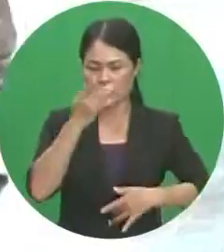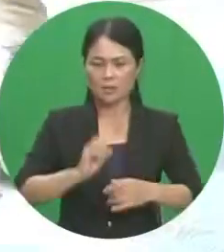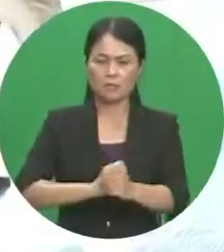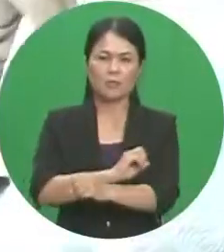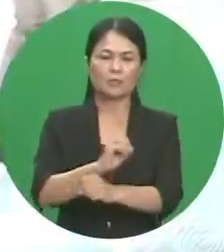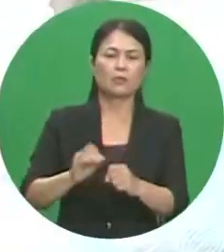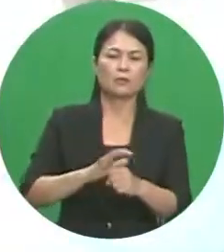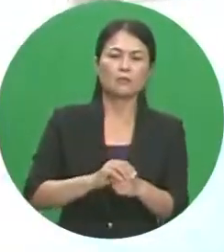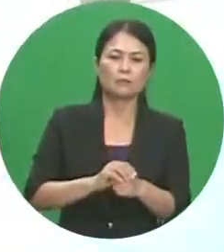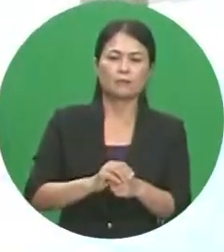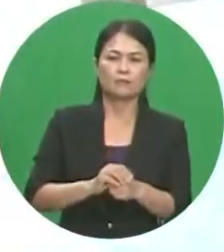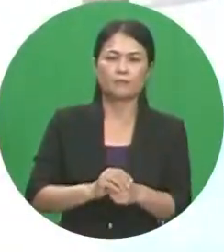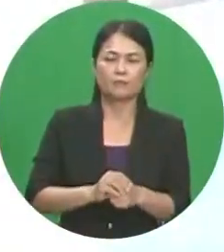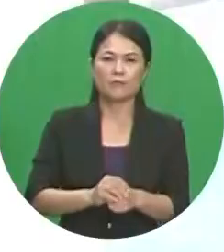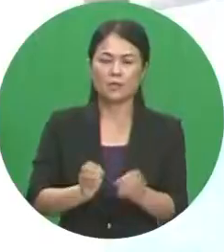COVID-19